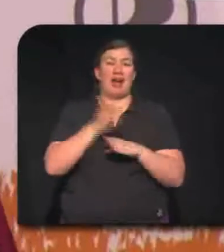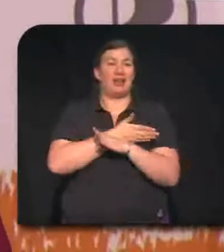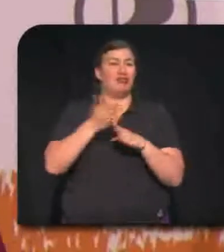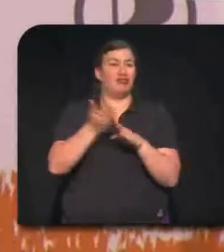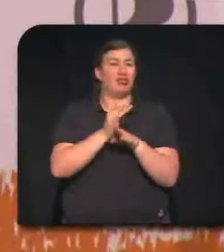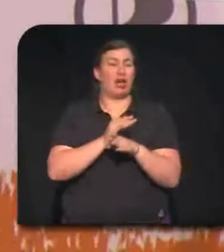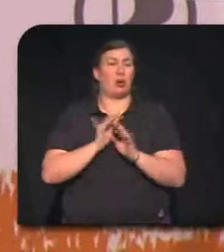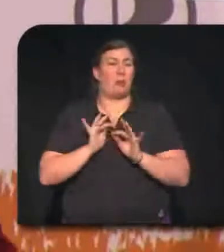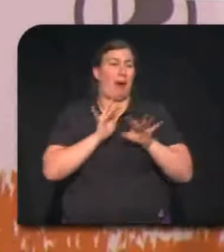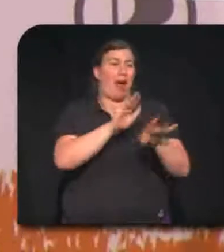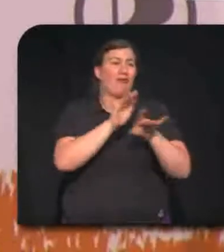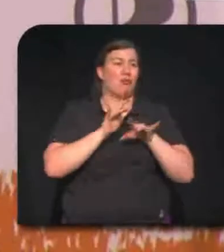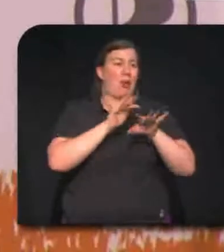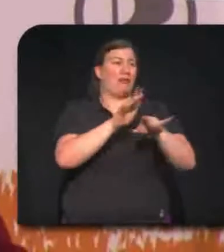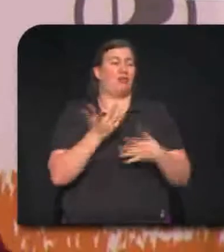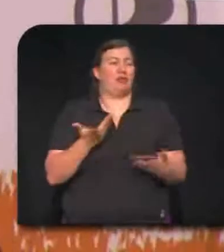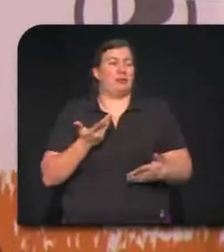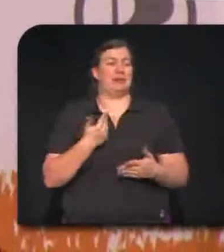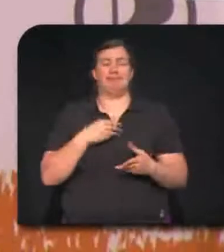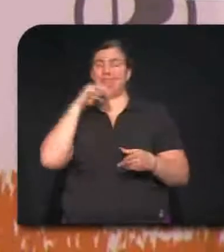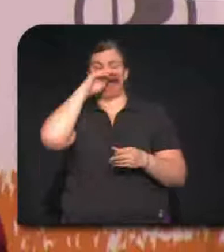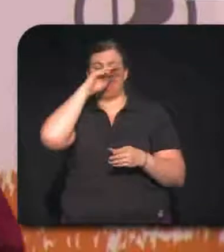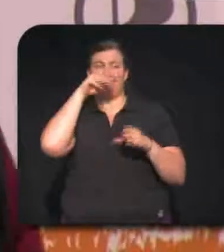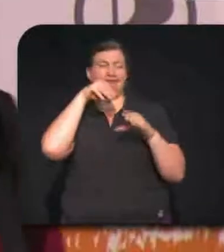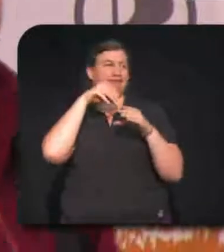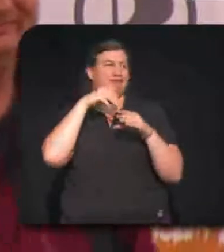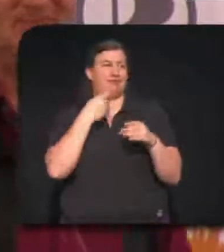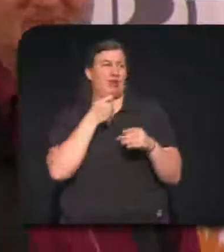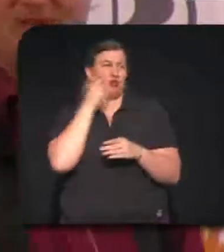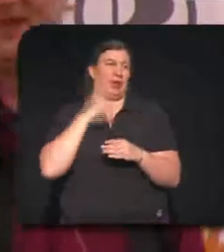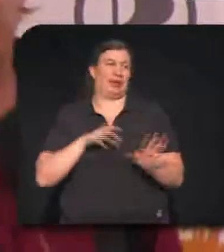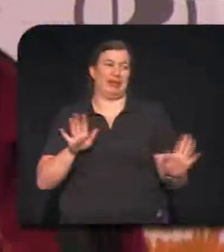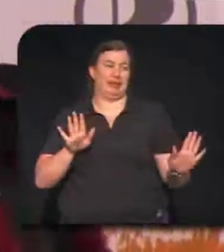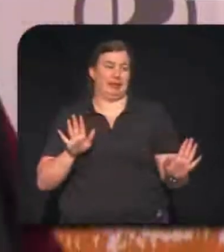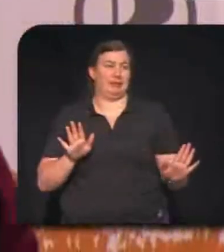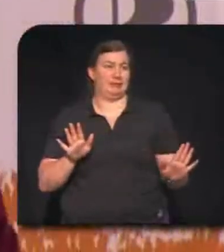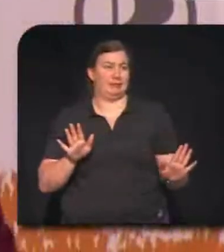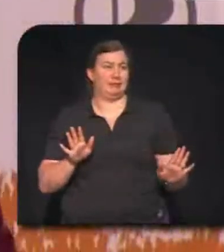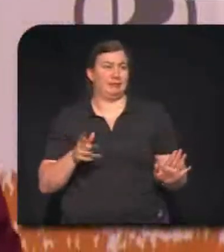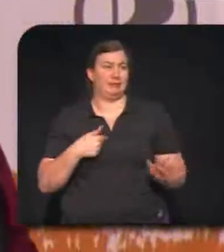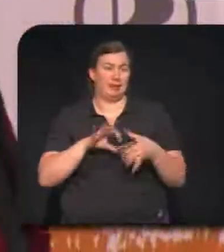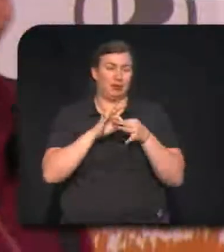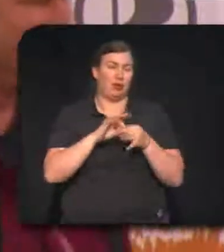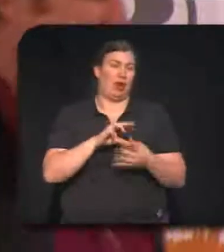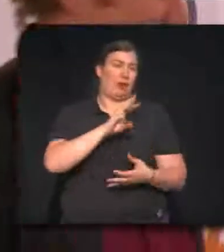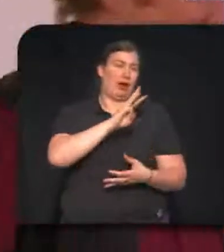zu beeinflussen über diesen Text pa010 Entschuldigung